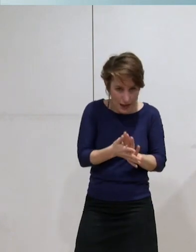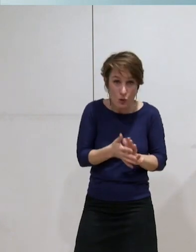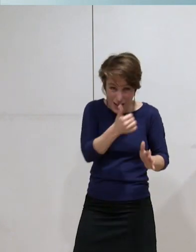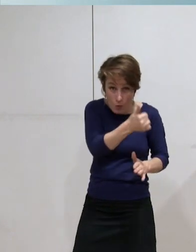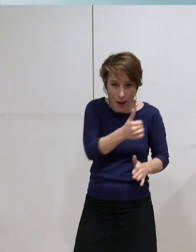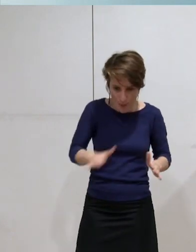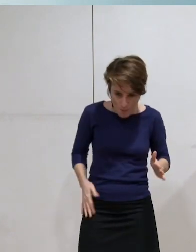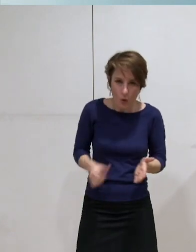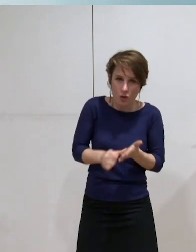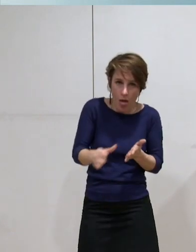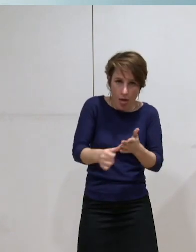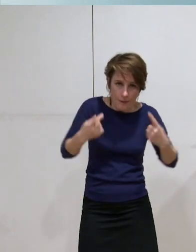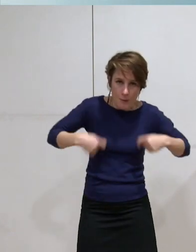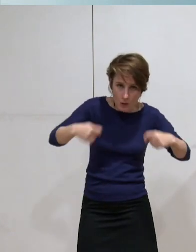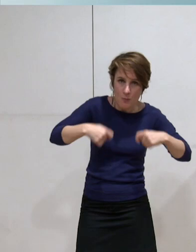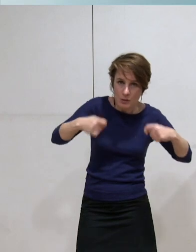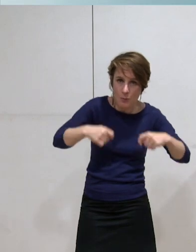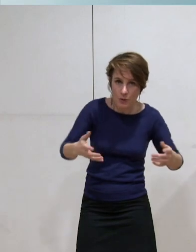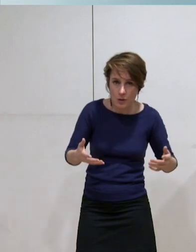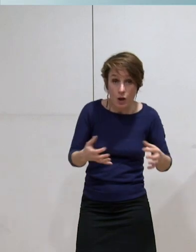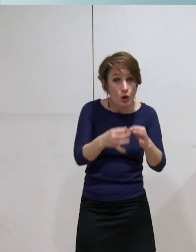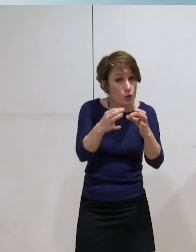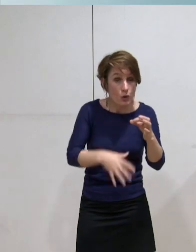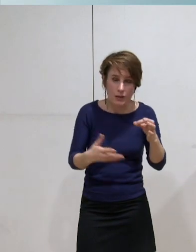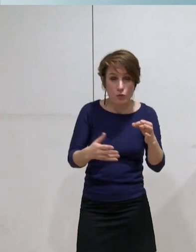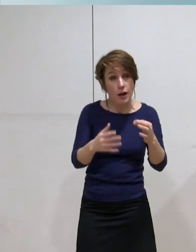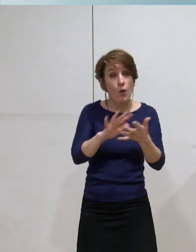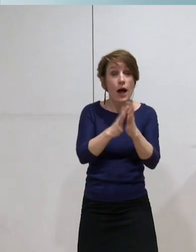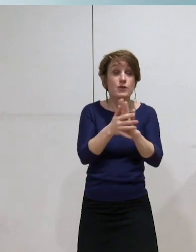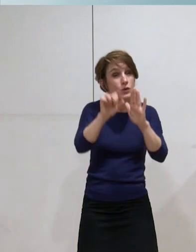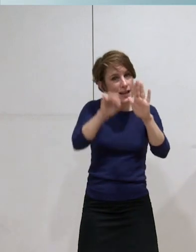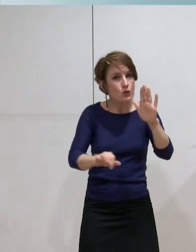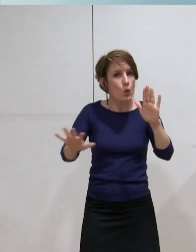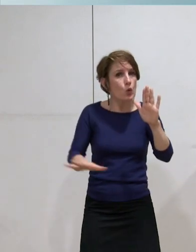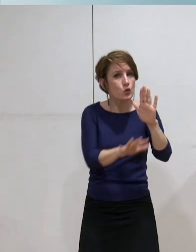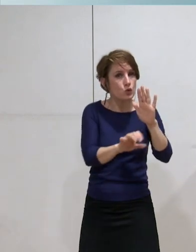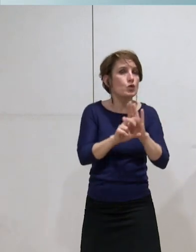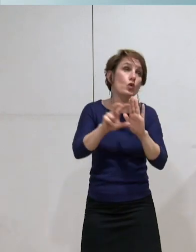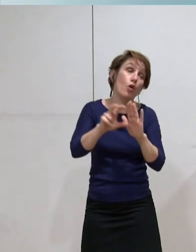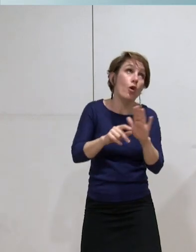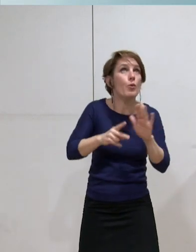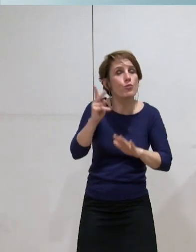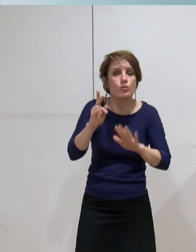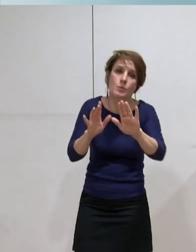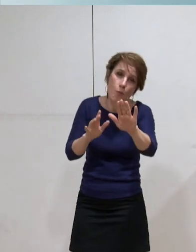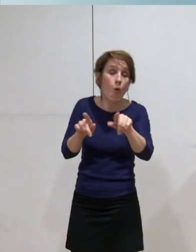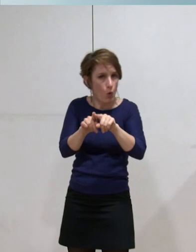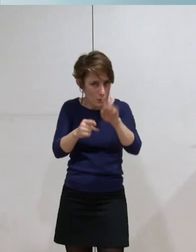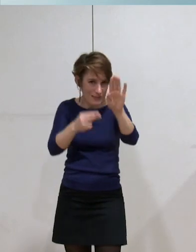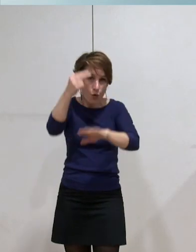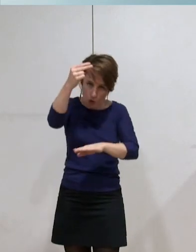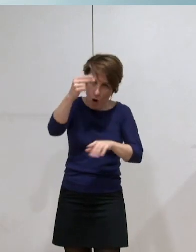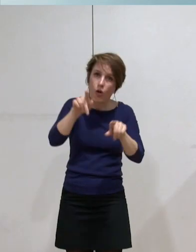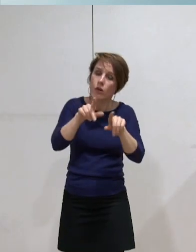structurellement un certain nombre de maisons du du Sud en particulier même s'il ne faut pas caricaturer c'est pour ça que notre angle d'attaque n'est pas